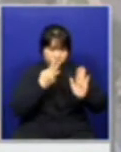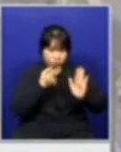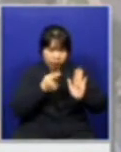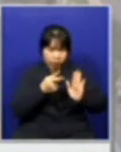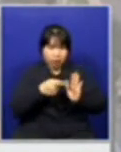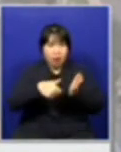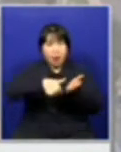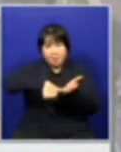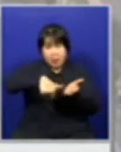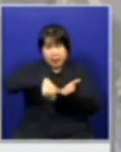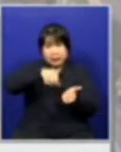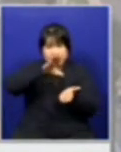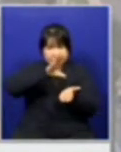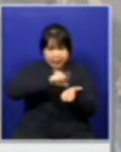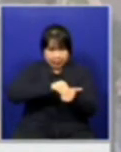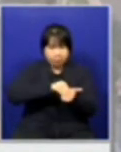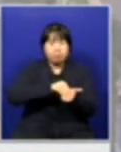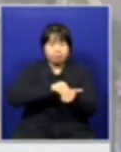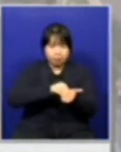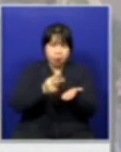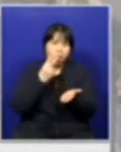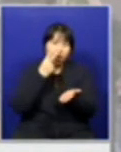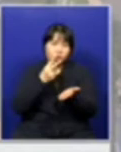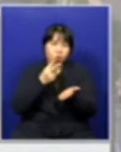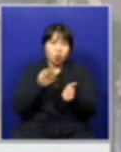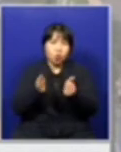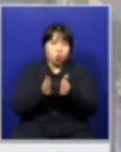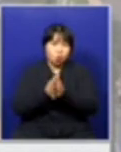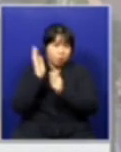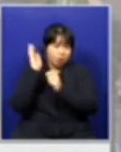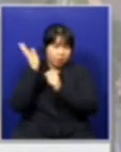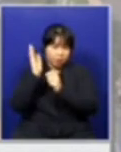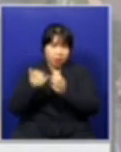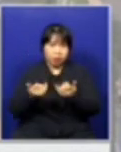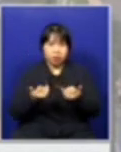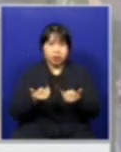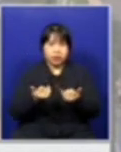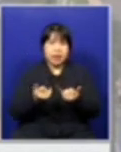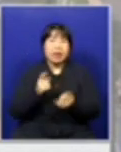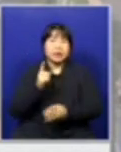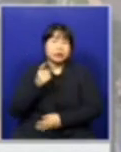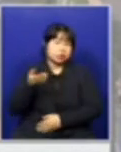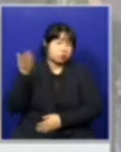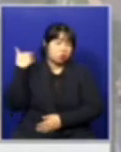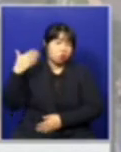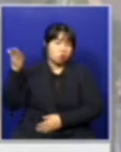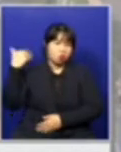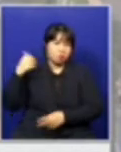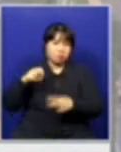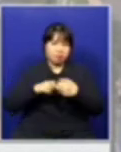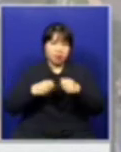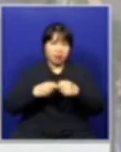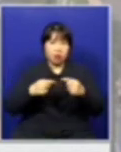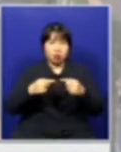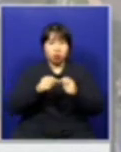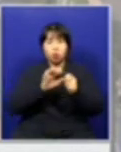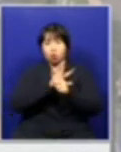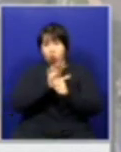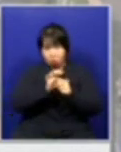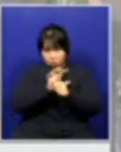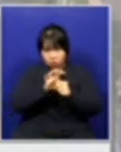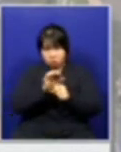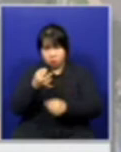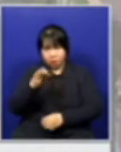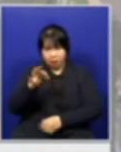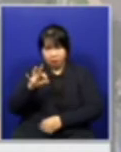ภาษีย้อนหลังเพื่อประกอบการอภิปรายนะคะจริงๆแล้วก่อนหน้าที่จะเกิดวิกฤตโควิด-19 นี้ประเ